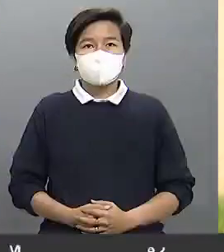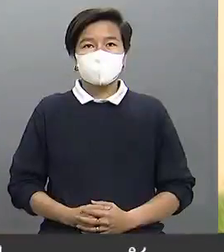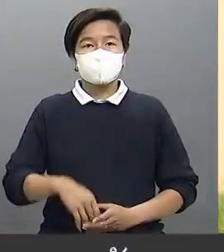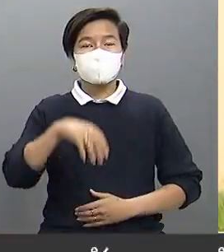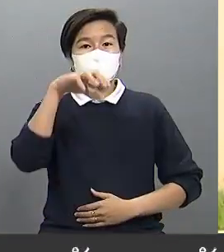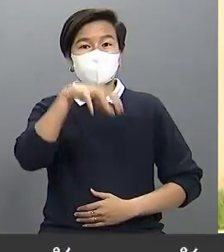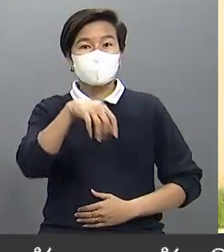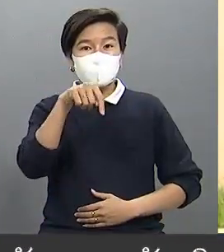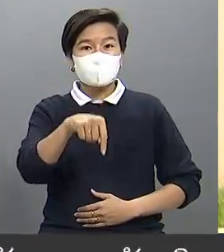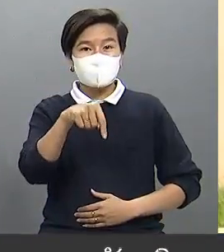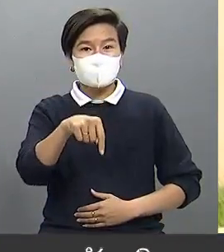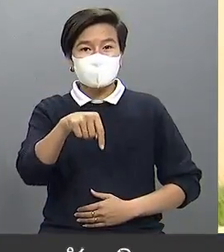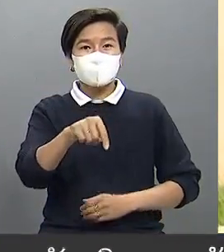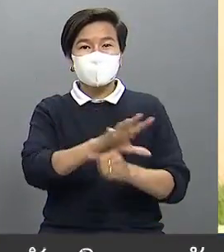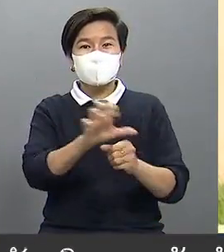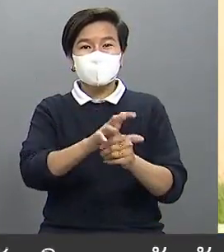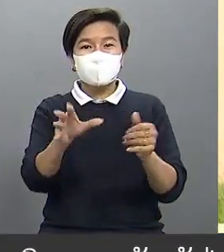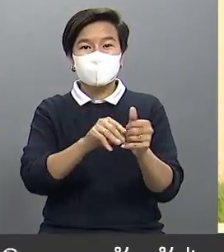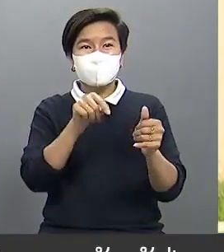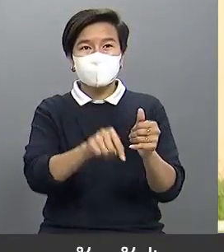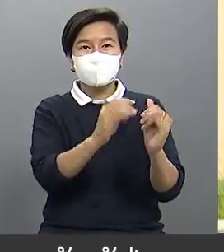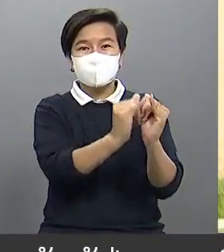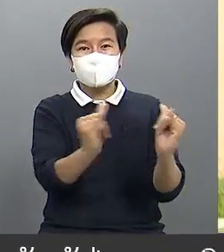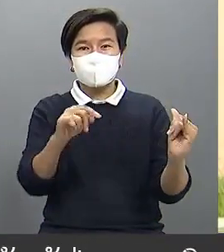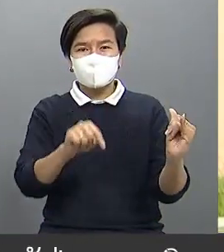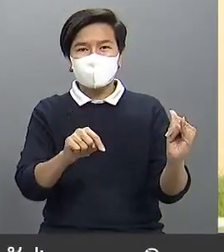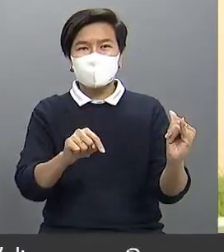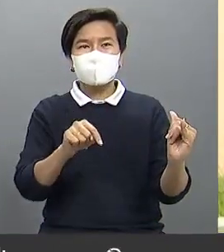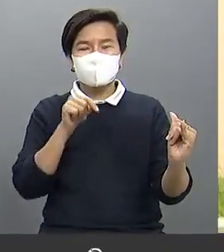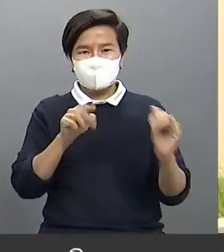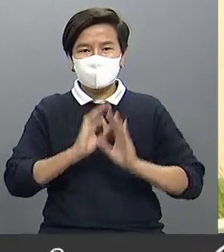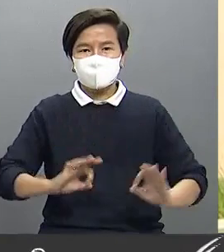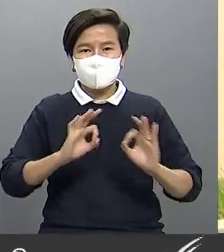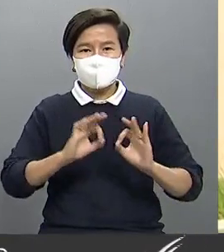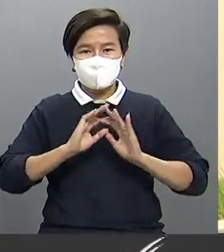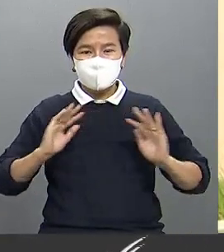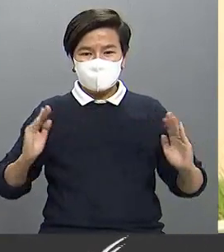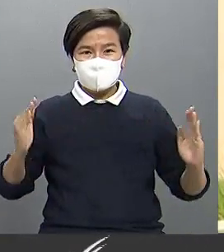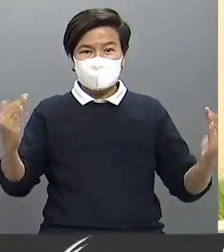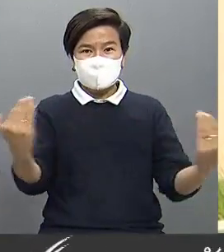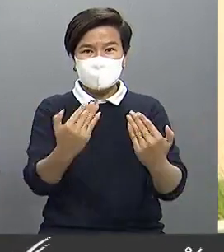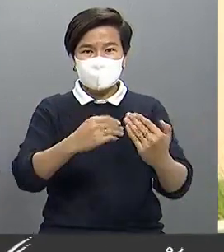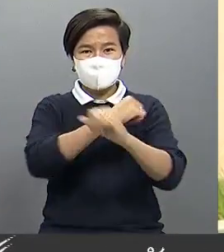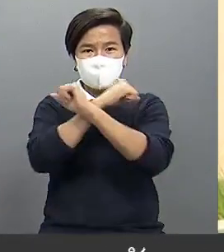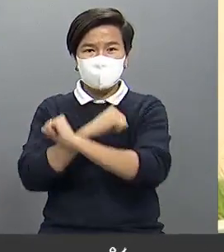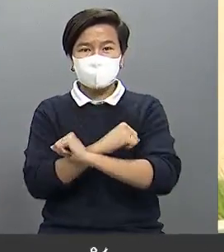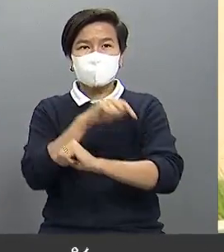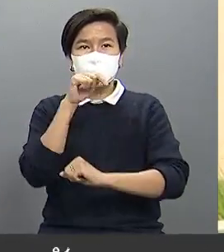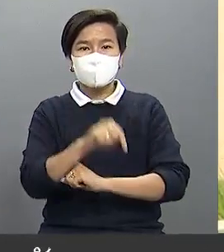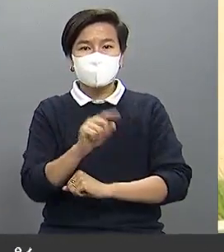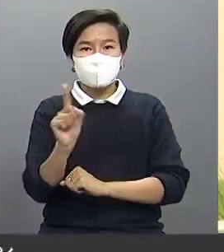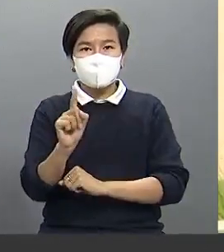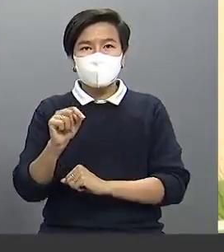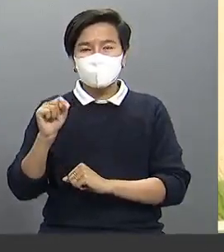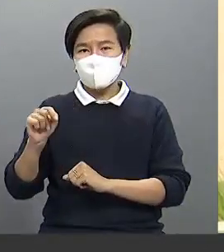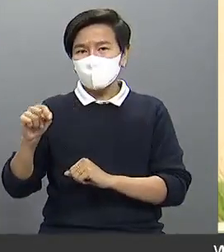รอผลการตรวจเชื้อในวันนี้เกือบอีก500คนซึ่งหากผลเชื้อเป็นบวกออกมามากก็จะส่งผลกระทบต่อจำนวน